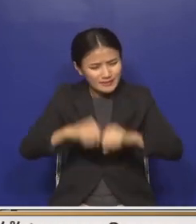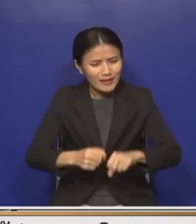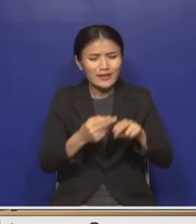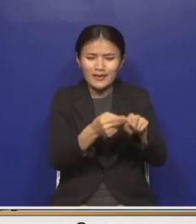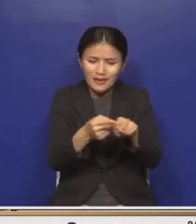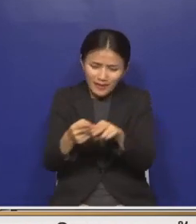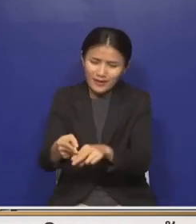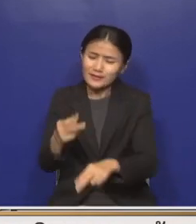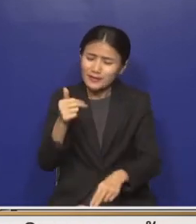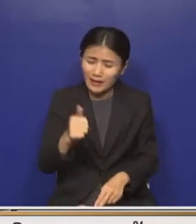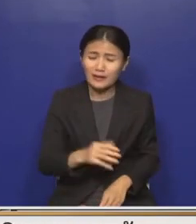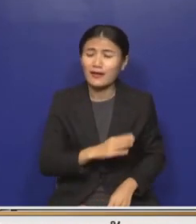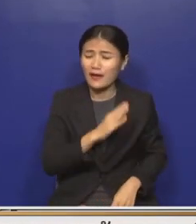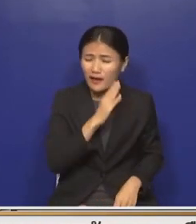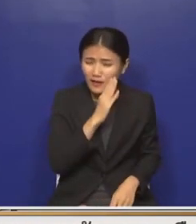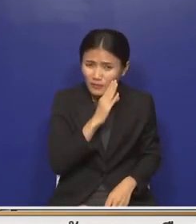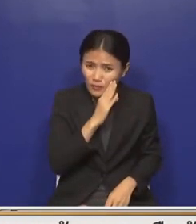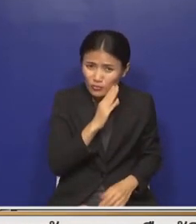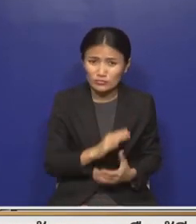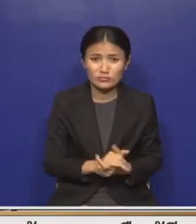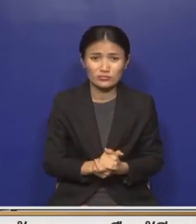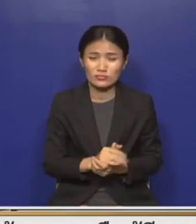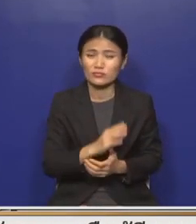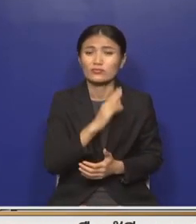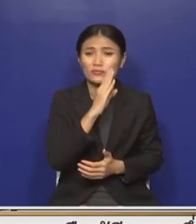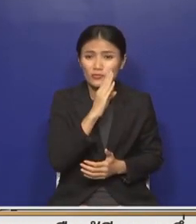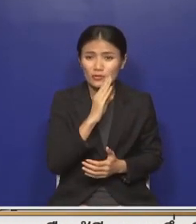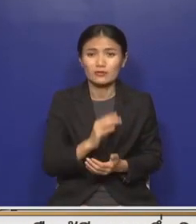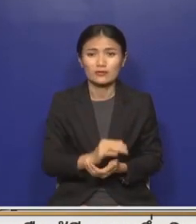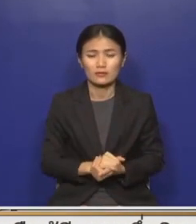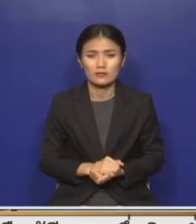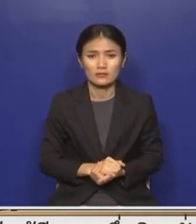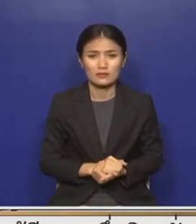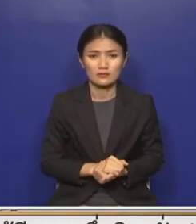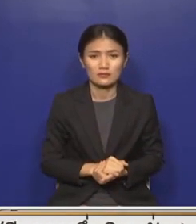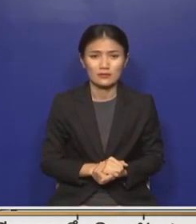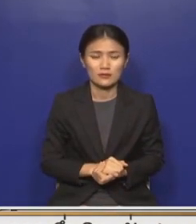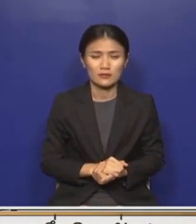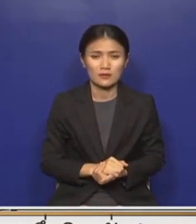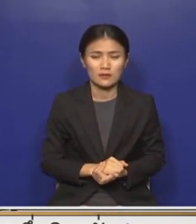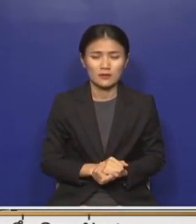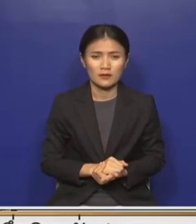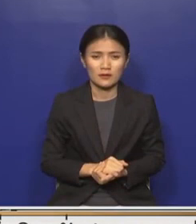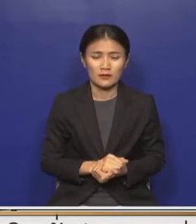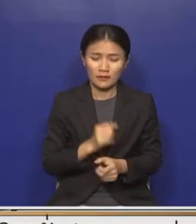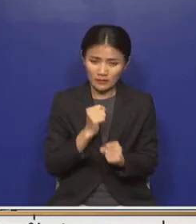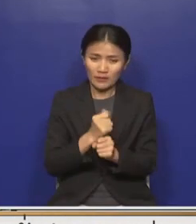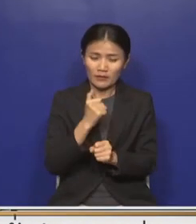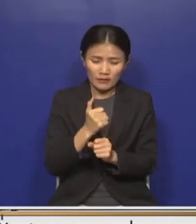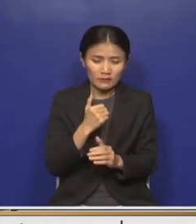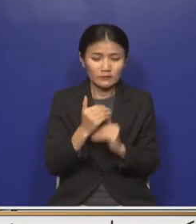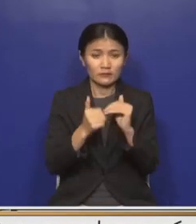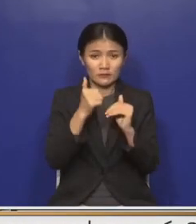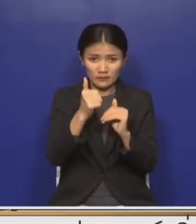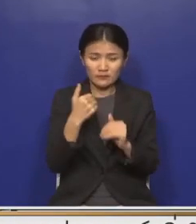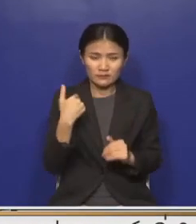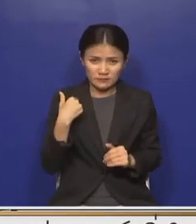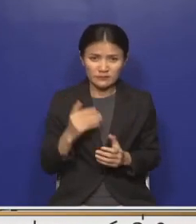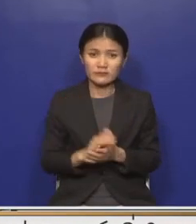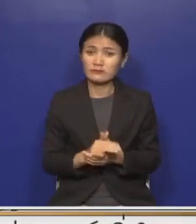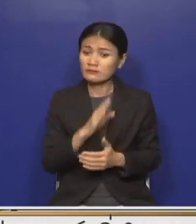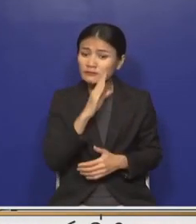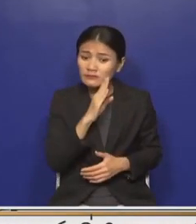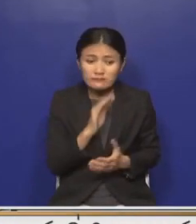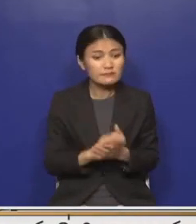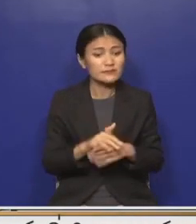ีกลงแต จะ ประห นาด รัติ ก็จะ รษา ผ ง ช ชน ดันแนนอน ครับ ถาหาก ว